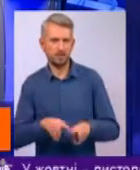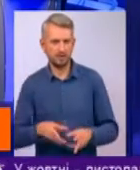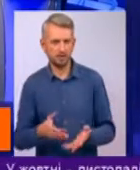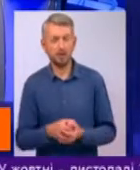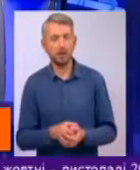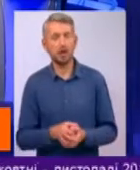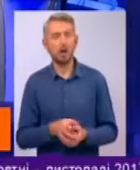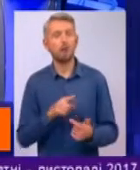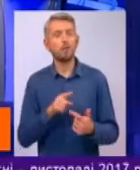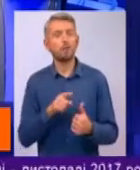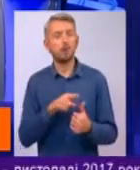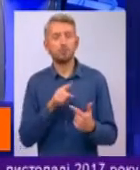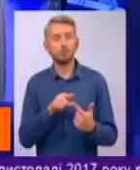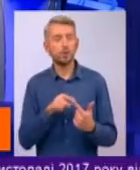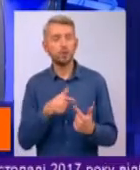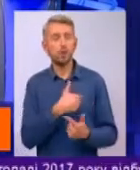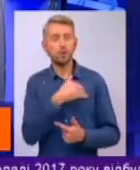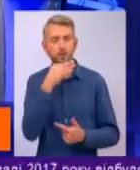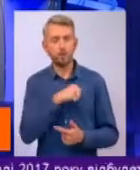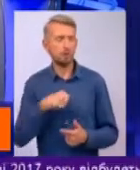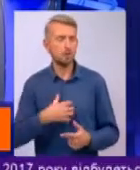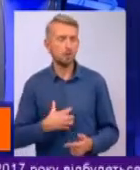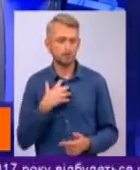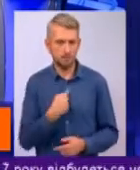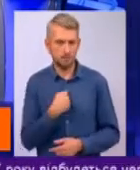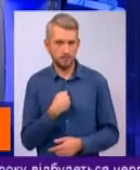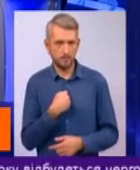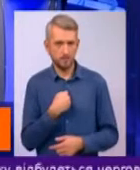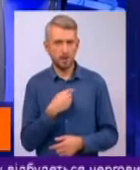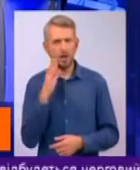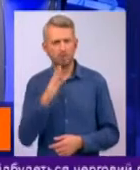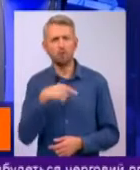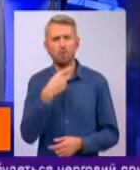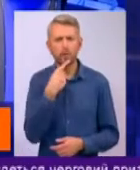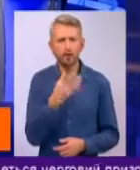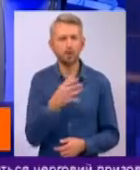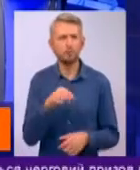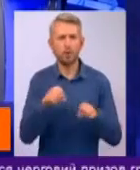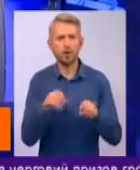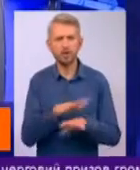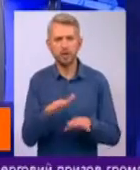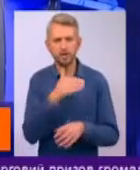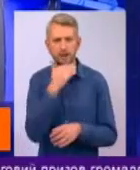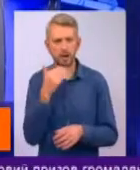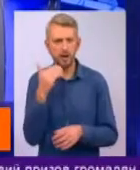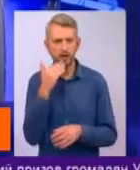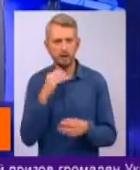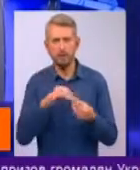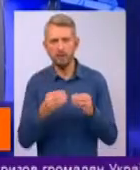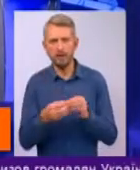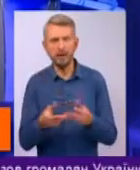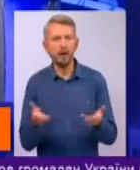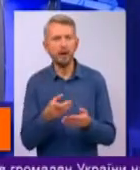По-друге, я хотів би сказати, що для мене саме страшне, от навіть ми говоримо і будемо говорити про невирішеність багатьох проблем,